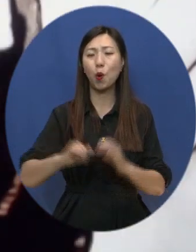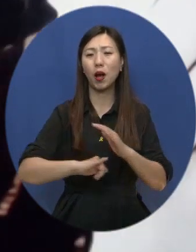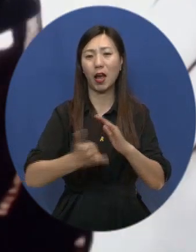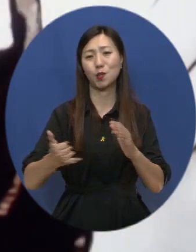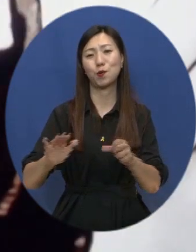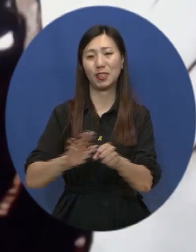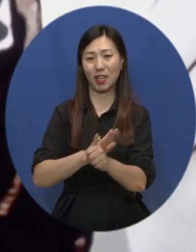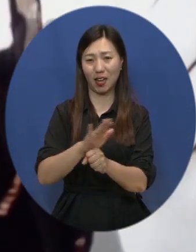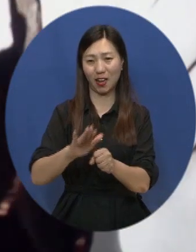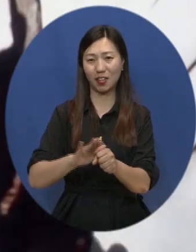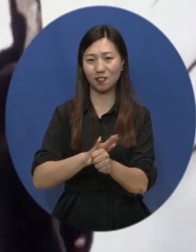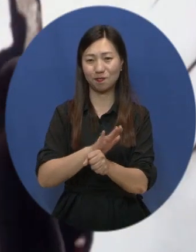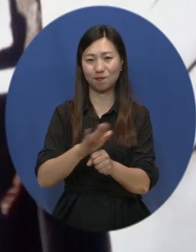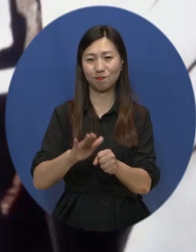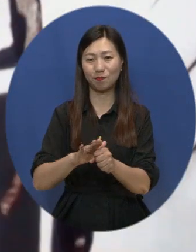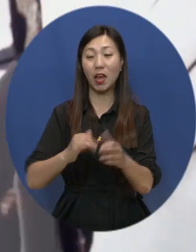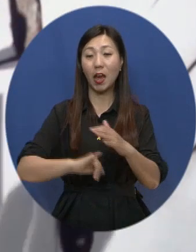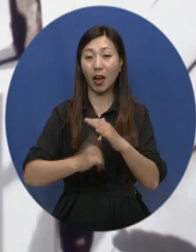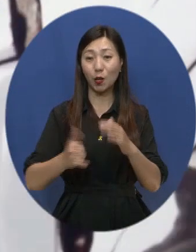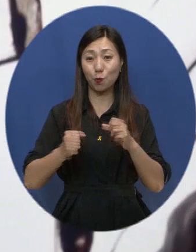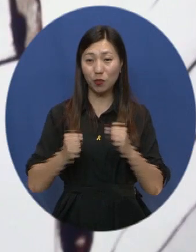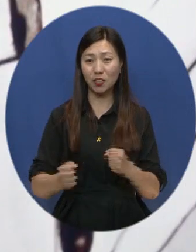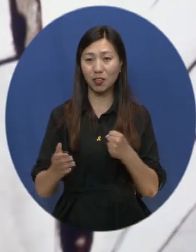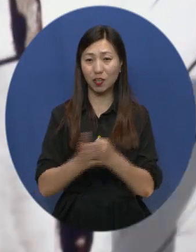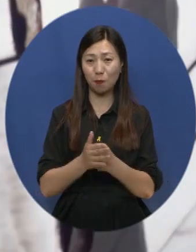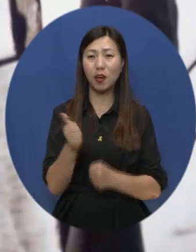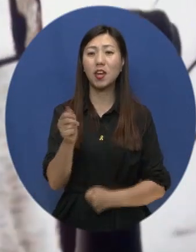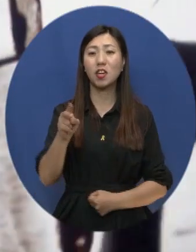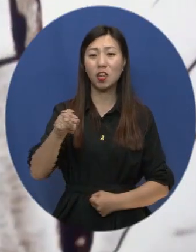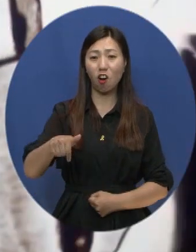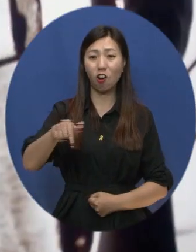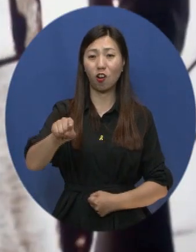아닐까요? 가족이 있는 한 혁건 씨는